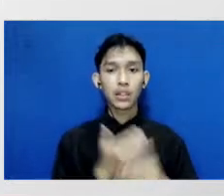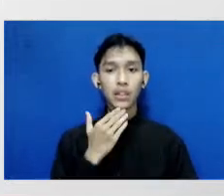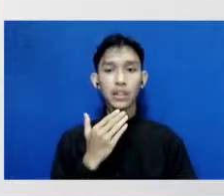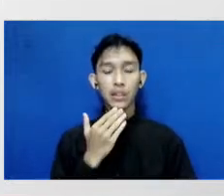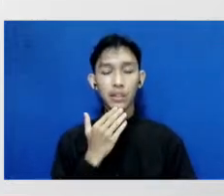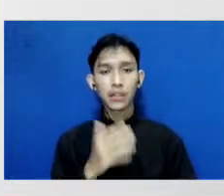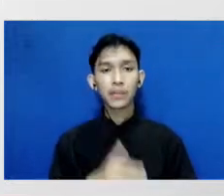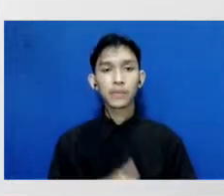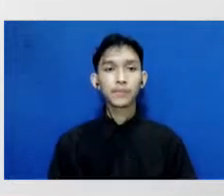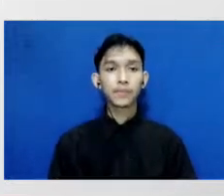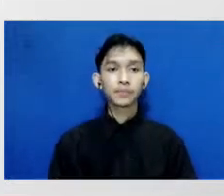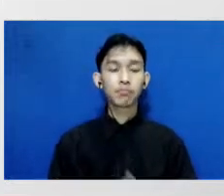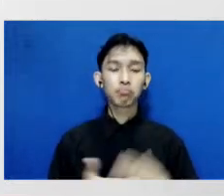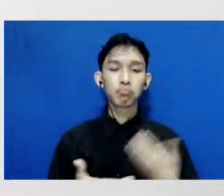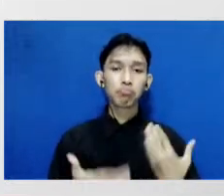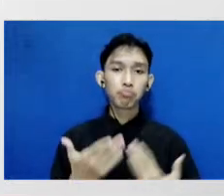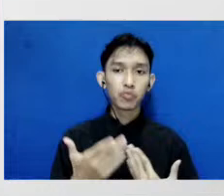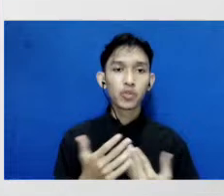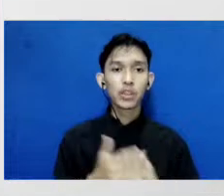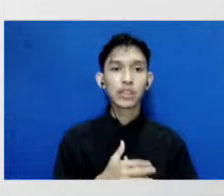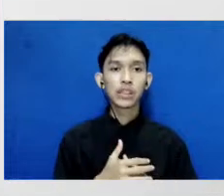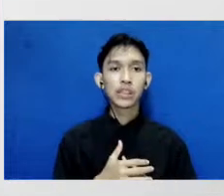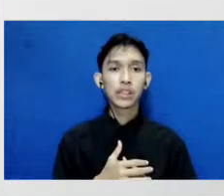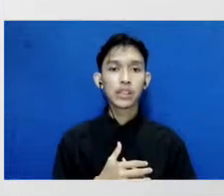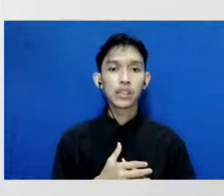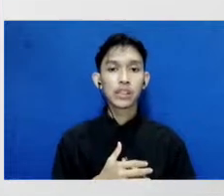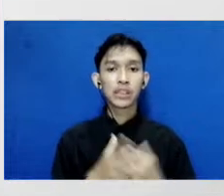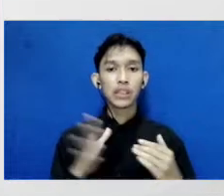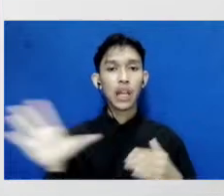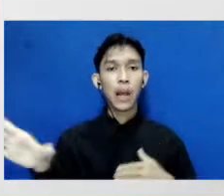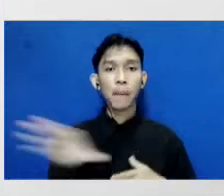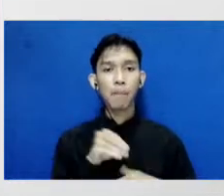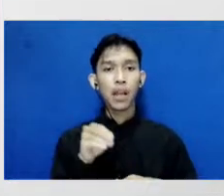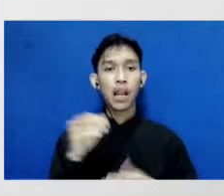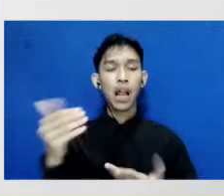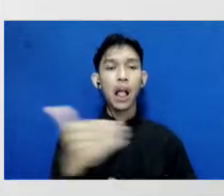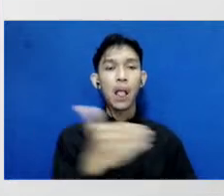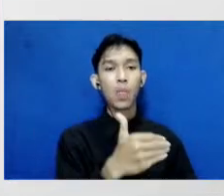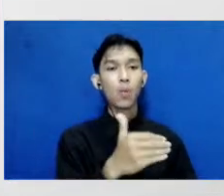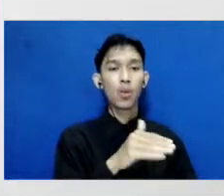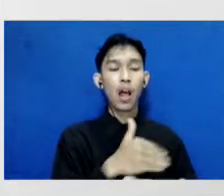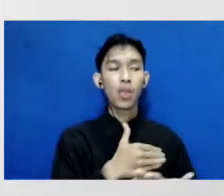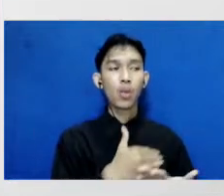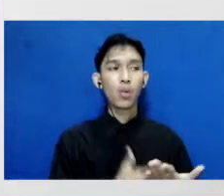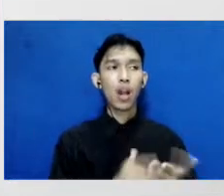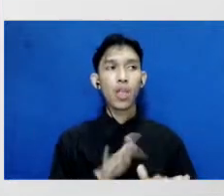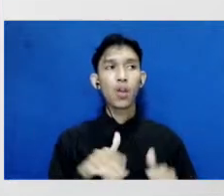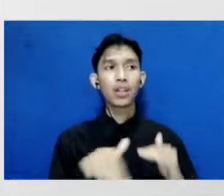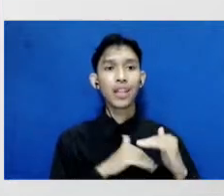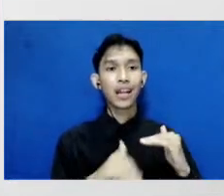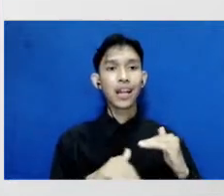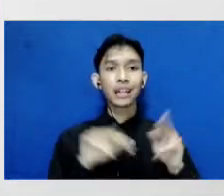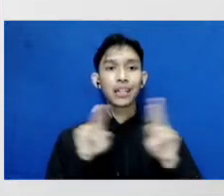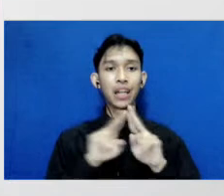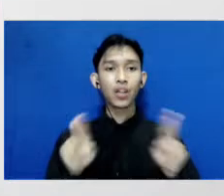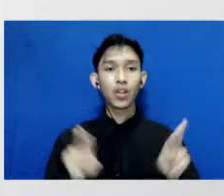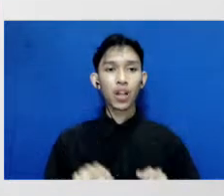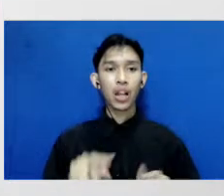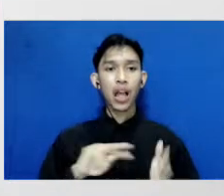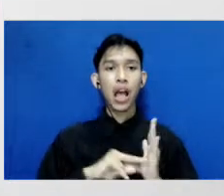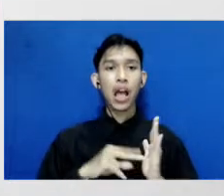begitu ya, walaupun mengadopsi aturan dari atau standar internasional. Jadi ini perlu ada